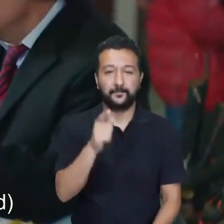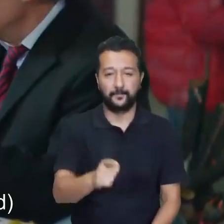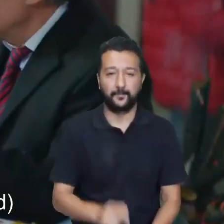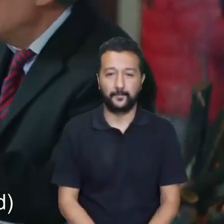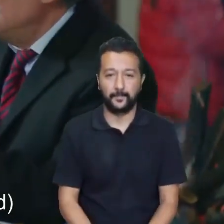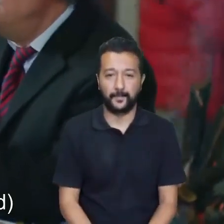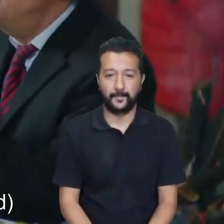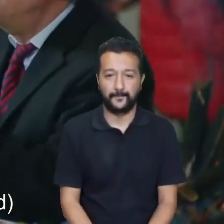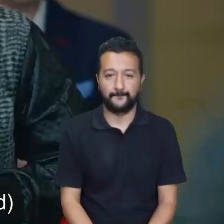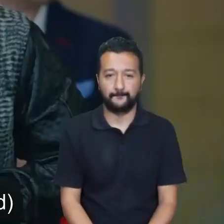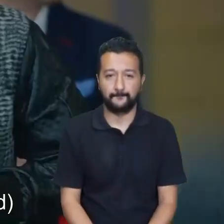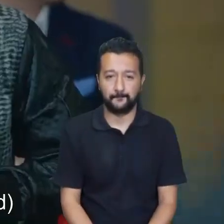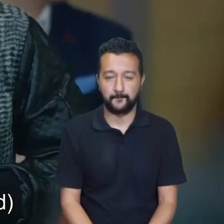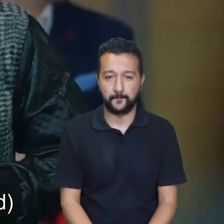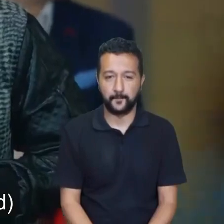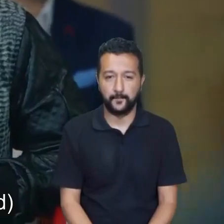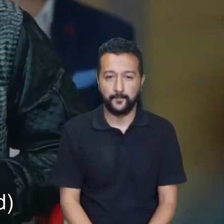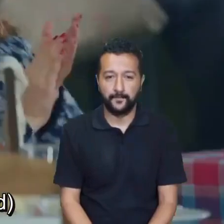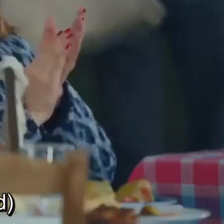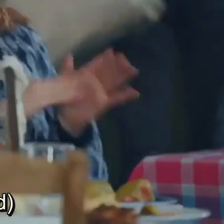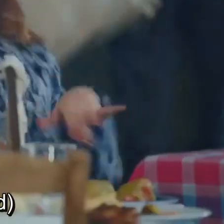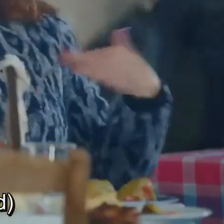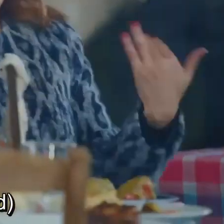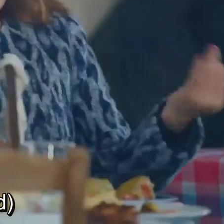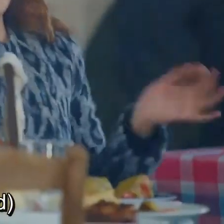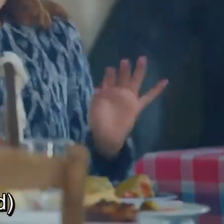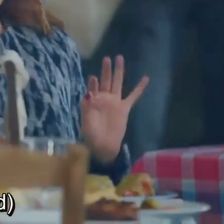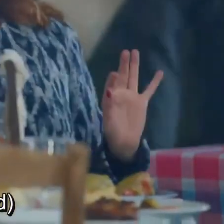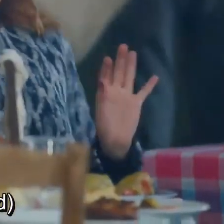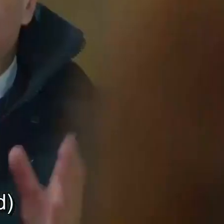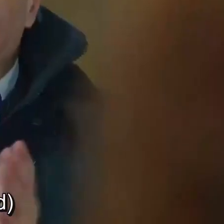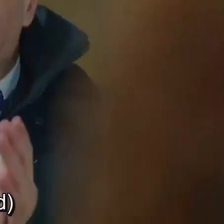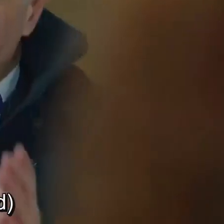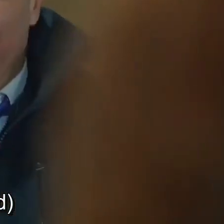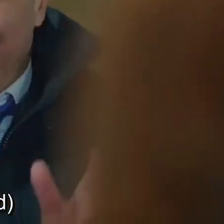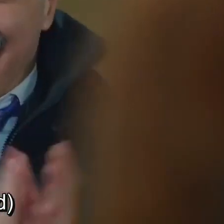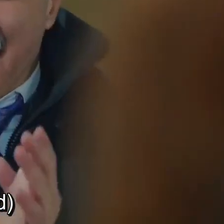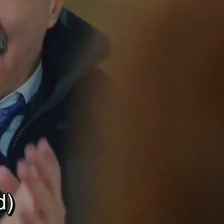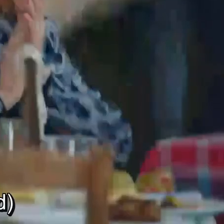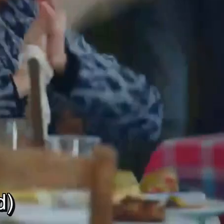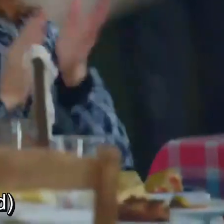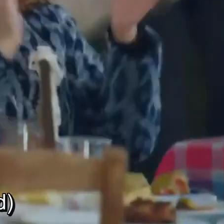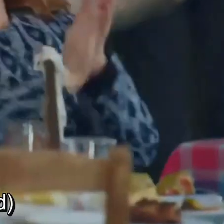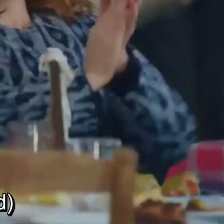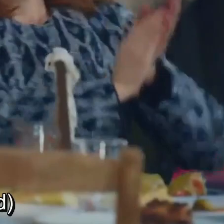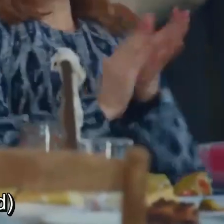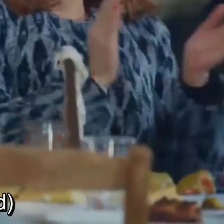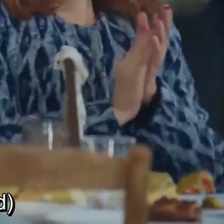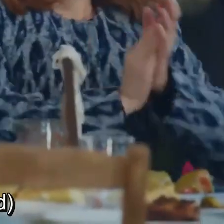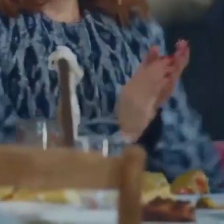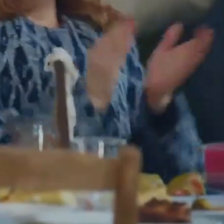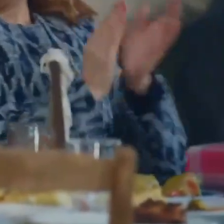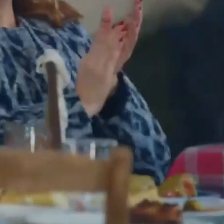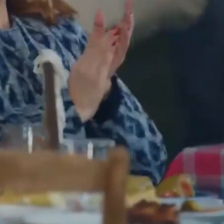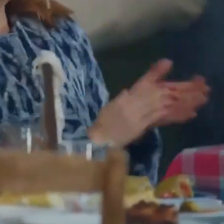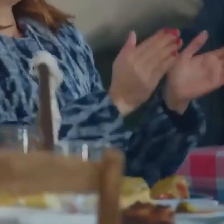kızgın Adile'ye bakıp umursamamaya çalışarak önüne döndü, alkış tutuyor. İlyas Şener'in arkasındaki masadan Ayşen'i süzerken Ayşen Şener'i